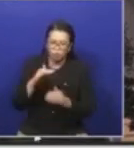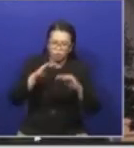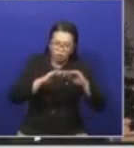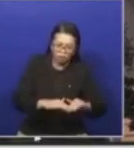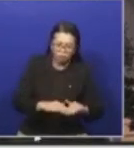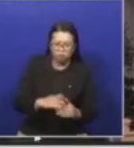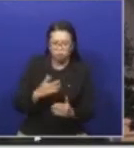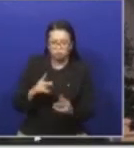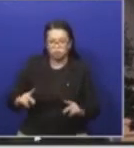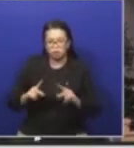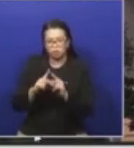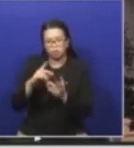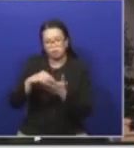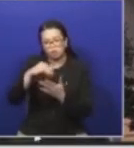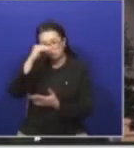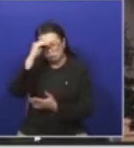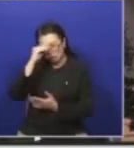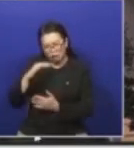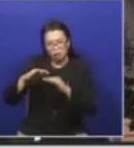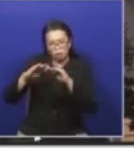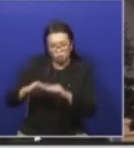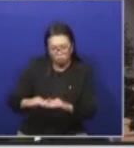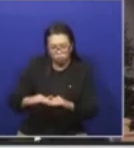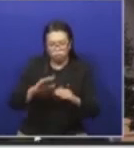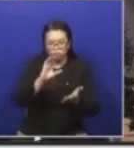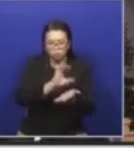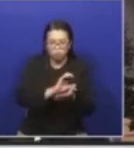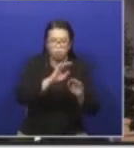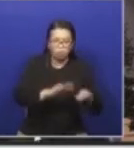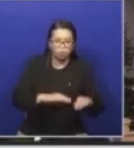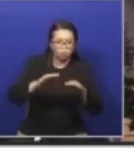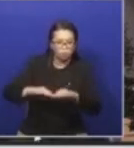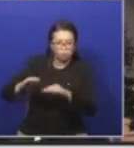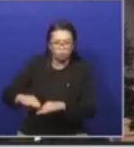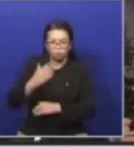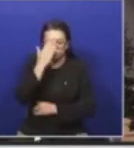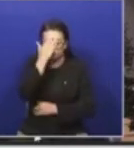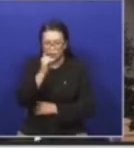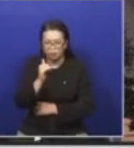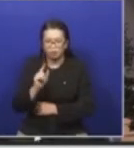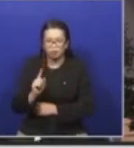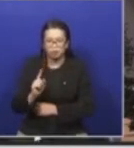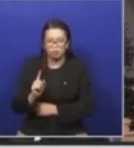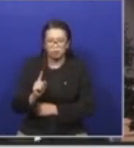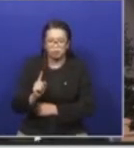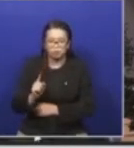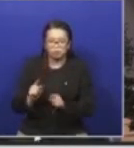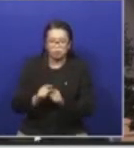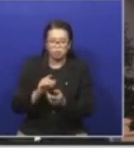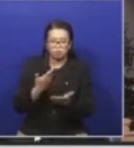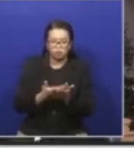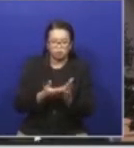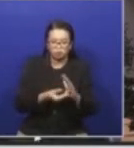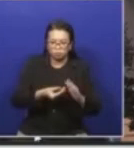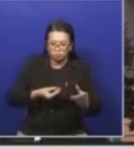ไปตัดเขาทำไมกลาโหมไม่ตัดมากขึ้นแต่สุดท้ายกลับมาไม่มีอะไรเปลี่ยนแปลงไป5วันที่ท่านใช้ไปถึงแม้ว่า